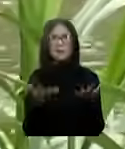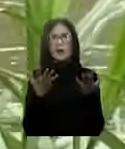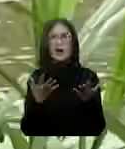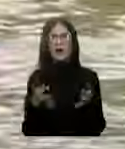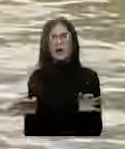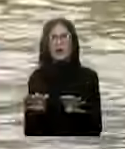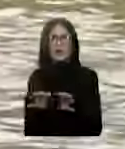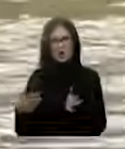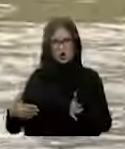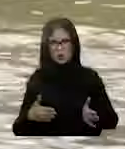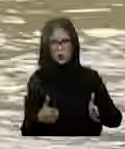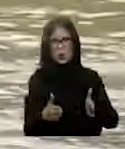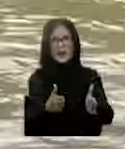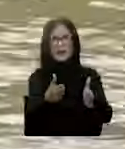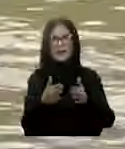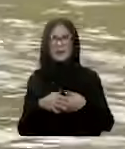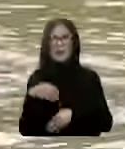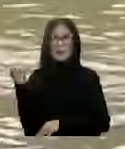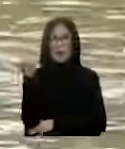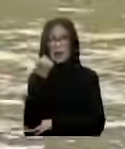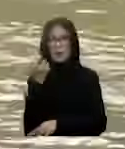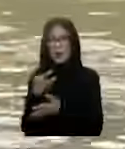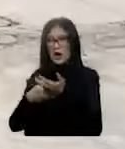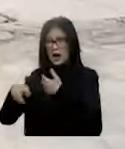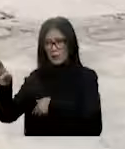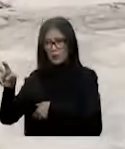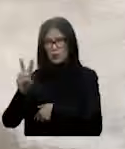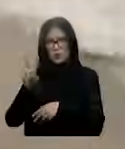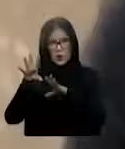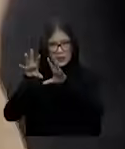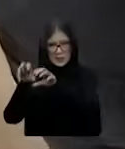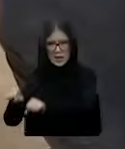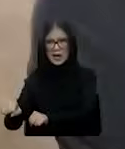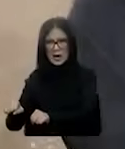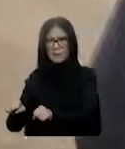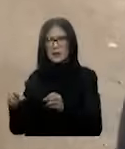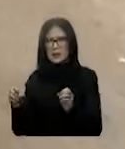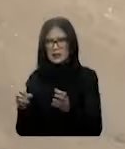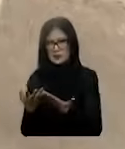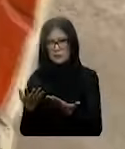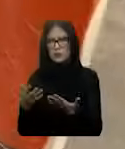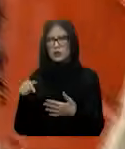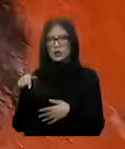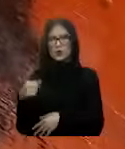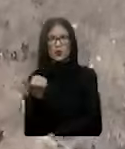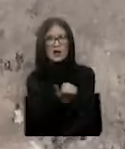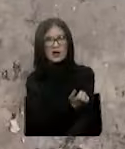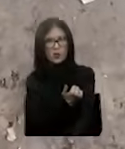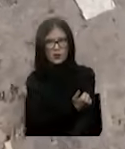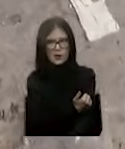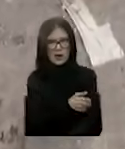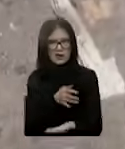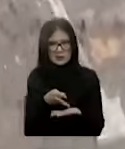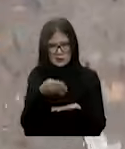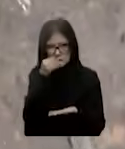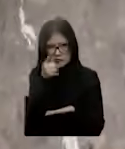sungai. Dari sejumlah pelaku yang kabur, dua di antaranya berhasil ditangkap dan ditemukan barang bukti narkoba berikut alat isap. Di